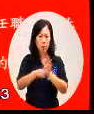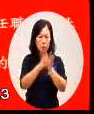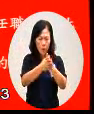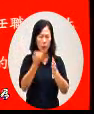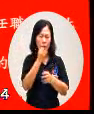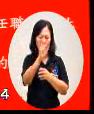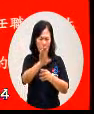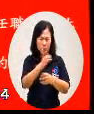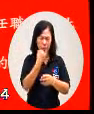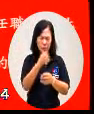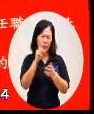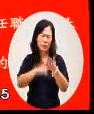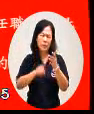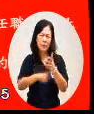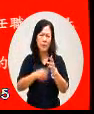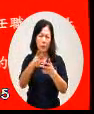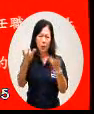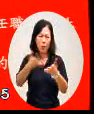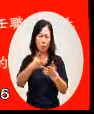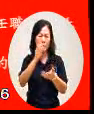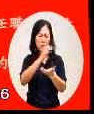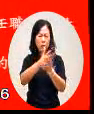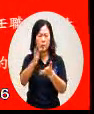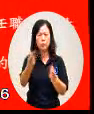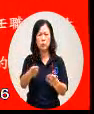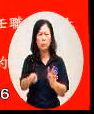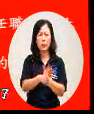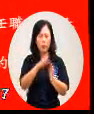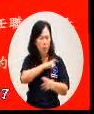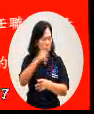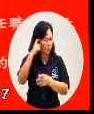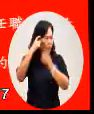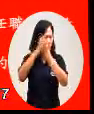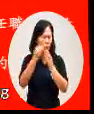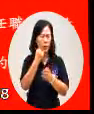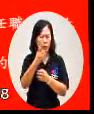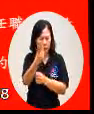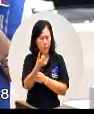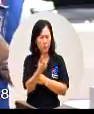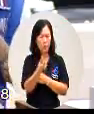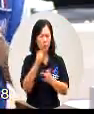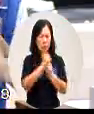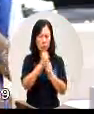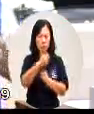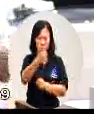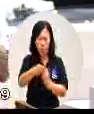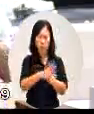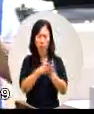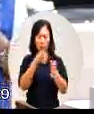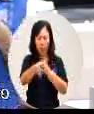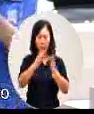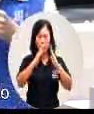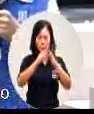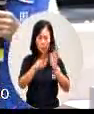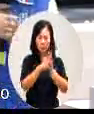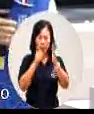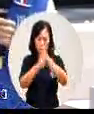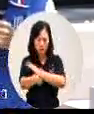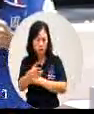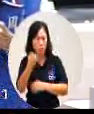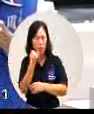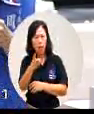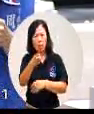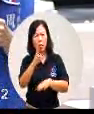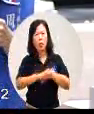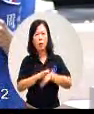治本啊、哦！市长应该好好改善。我真足侪丁情诶，买厝买地啊，无法度通入去，买两三栋诶啊，